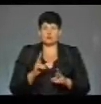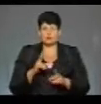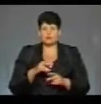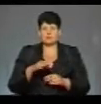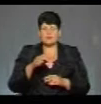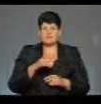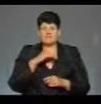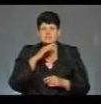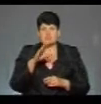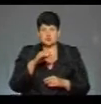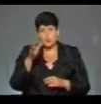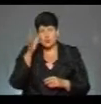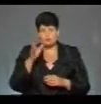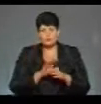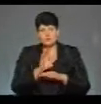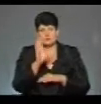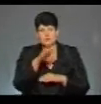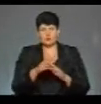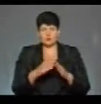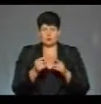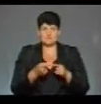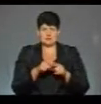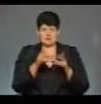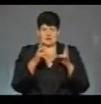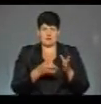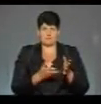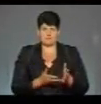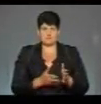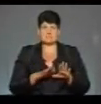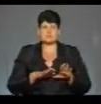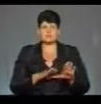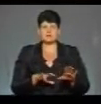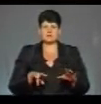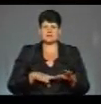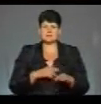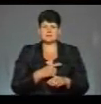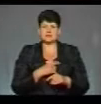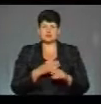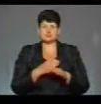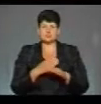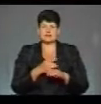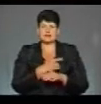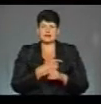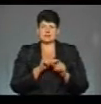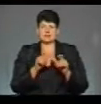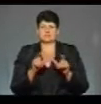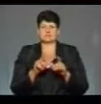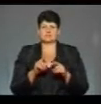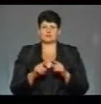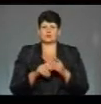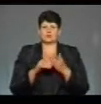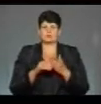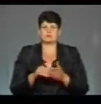відправити людину безпосередньо додому з такими травмами. Заступник директора з медичної частини лікарні швидкої допомоги Світлана